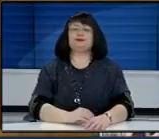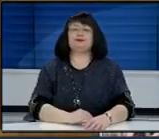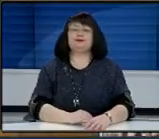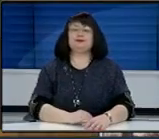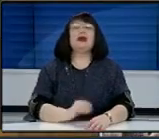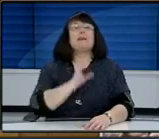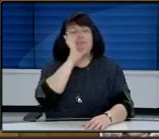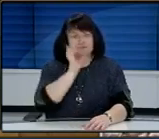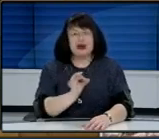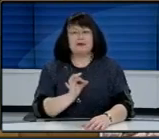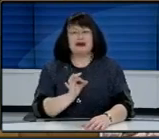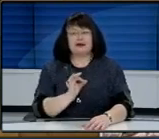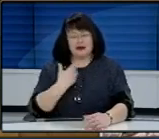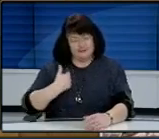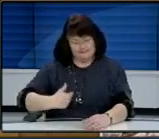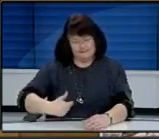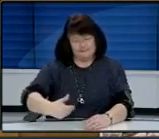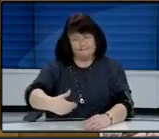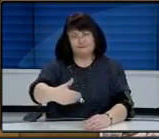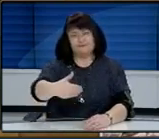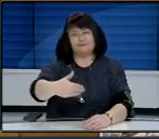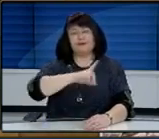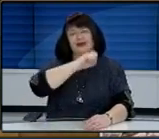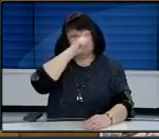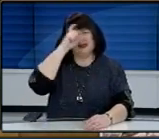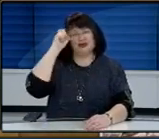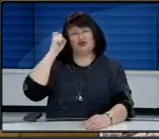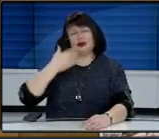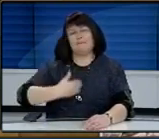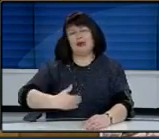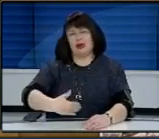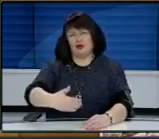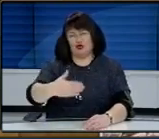είναι αληθές ότι διανύουμε μια εξαιρετικά δύσκολη περίοδο